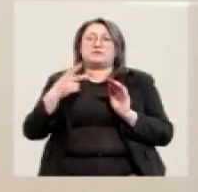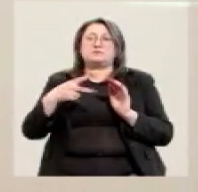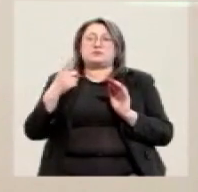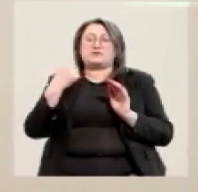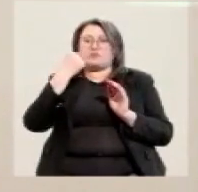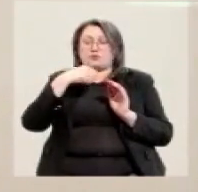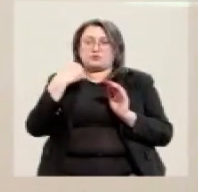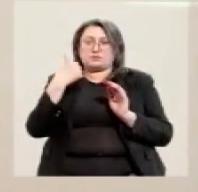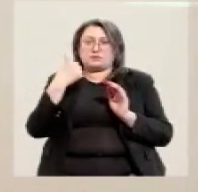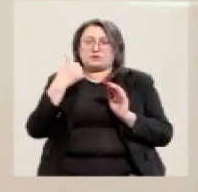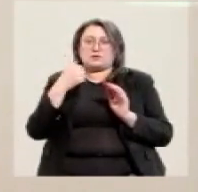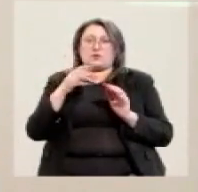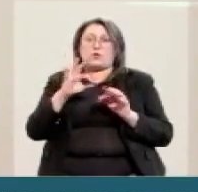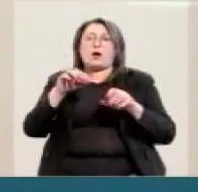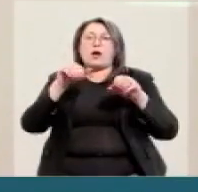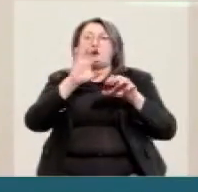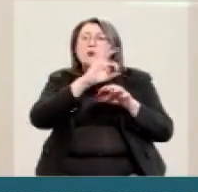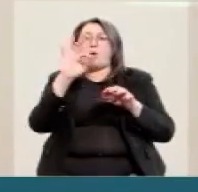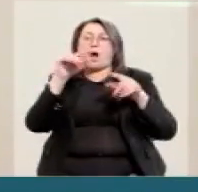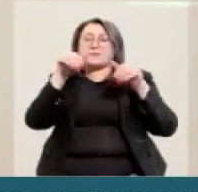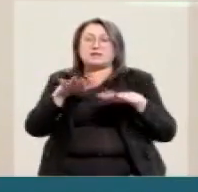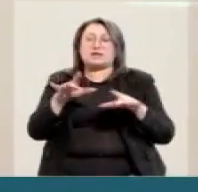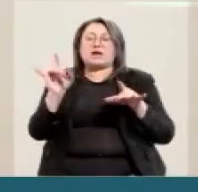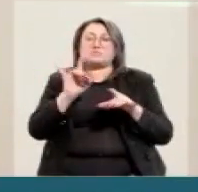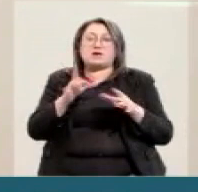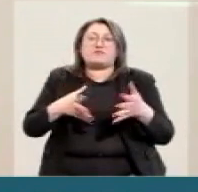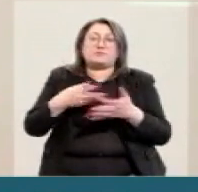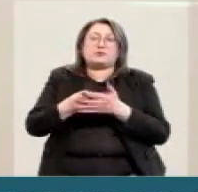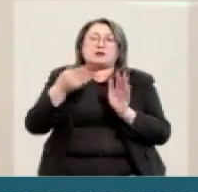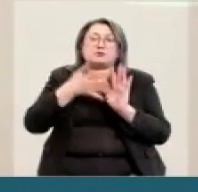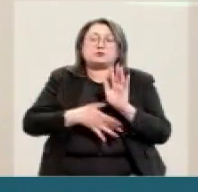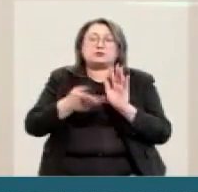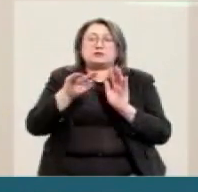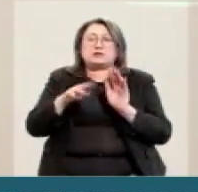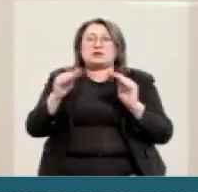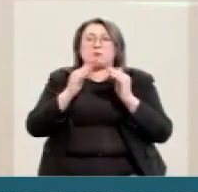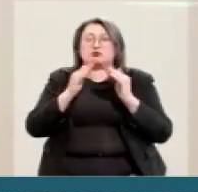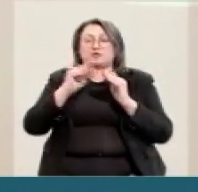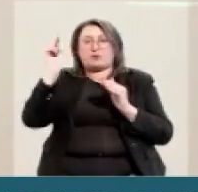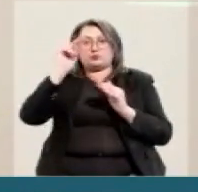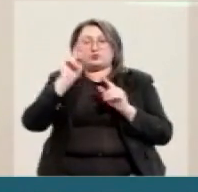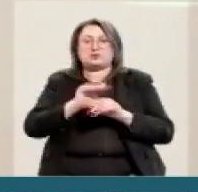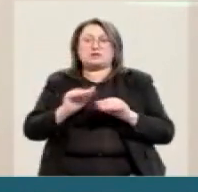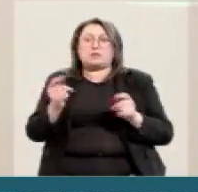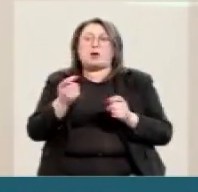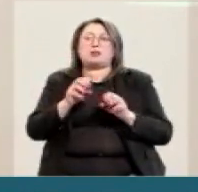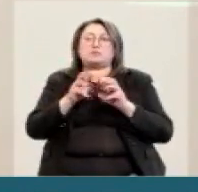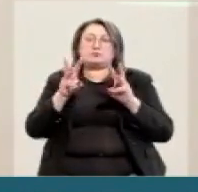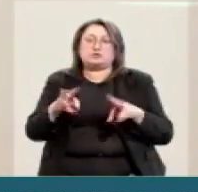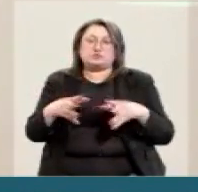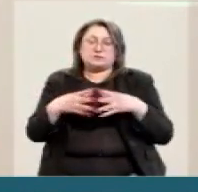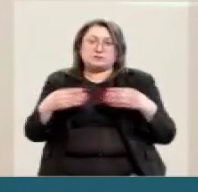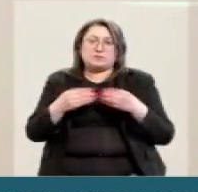оқытуға жұмсаған шығындарын өтеу тәртібі мен мөлшерін айқындау туралы шешіміне сәйкес Қостанай қаласында жеке оқу жоспары бойынша мүгедек